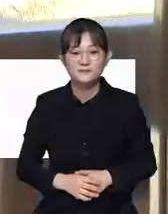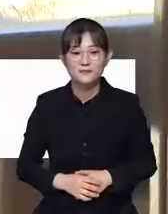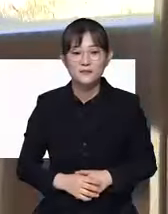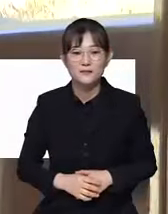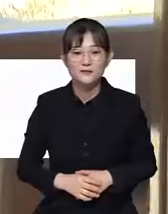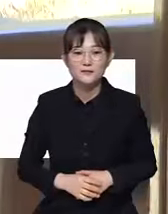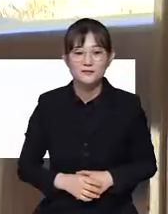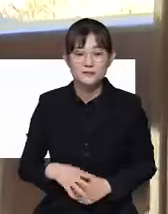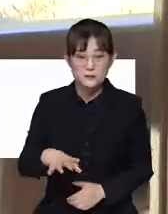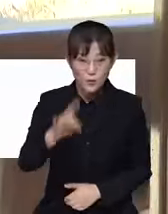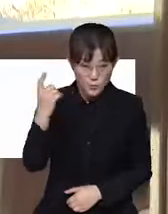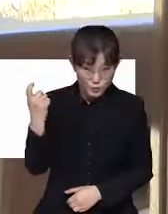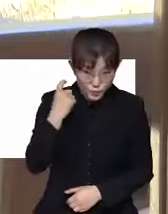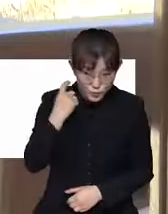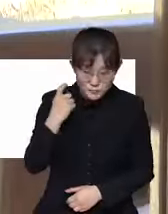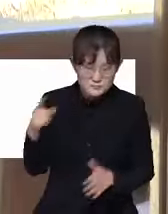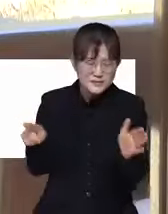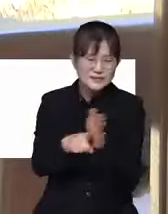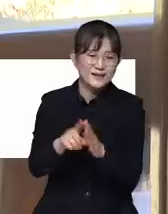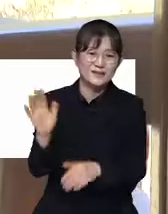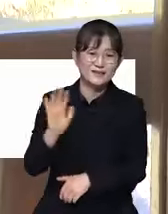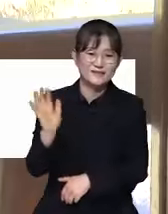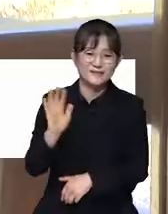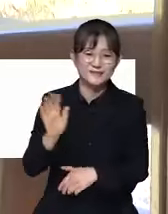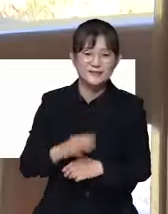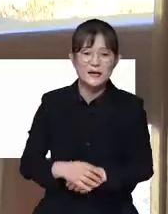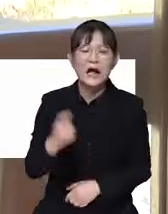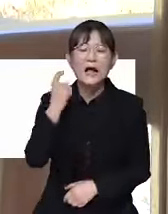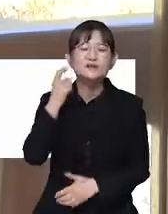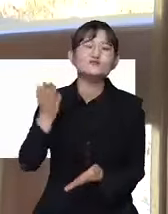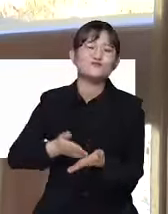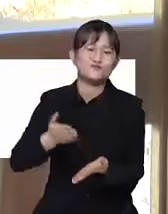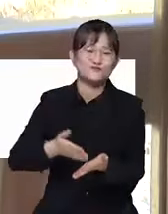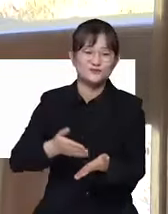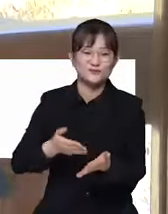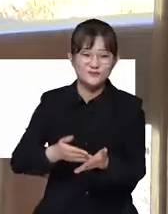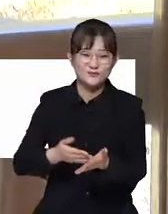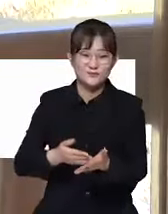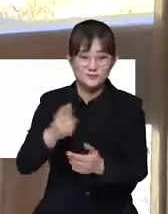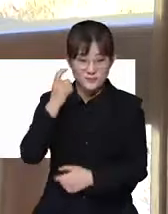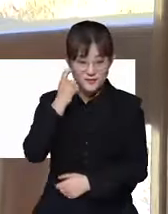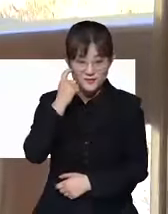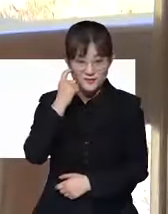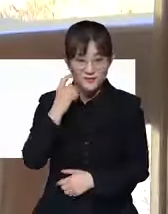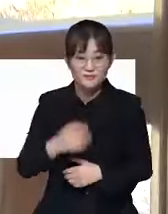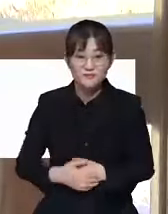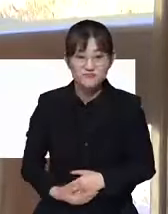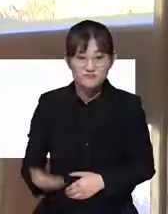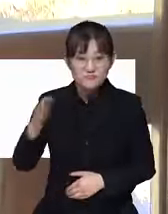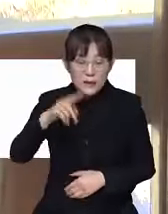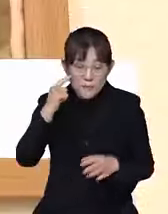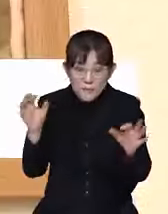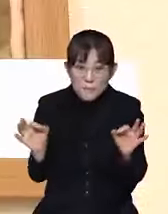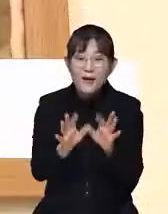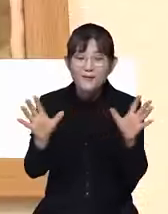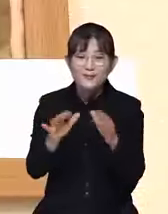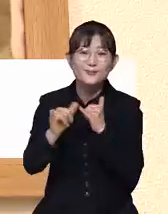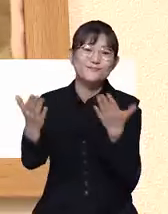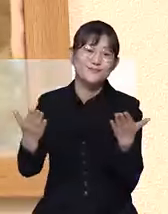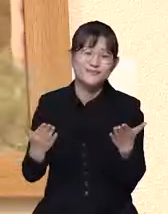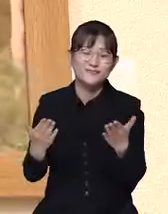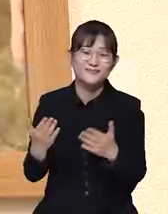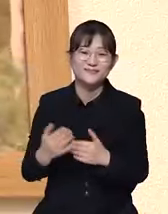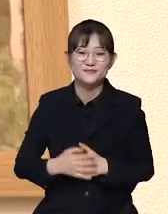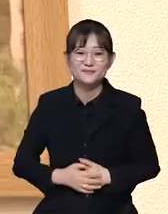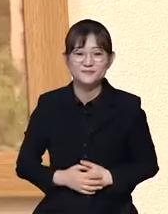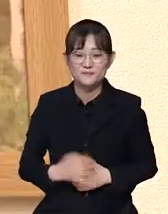아 당신 가짜 뉴에 속은거 아니야 근데 그런 일 진짜로 있었대요